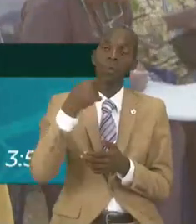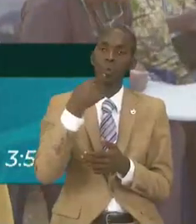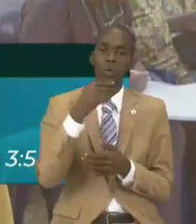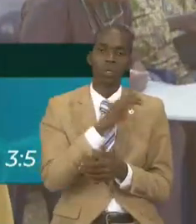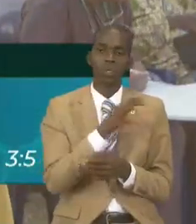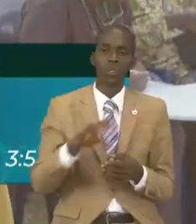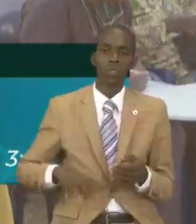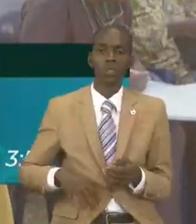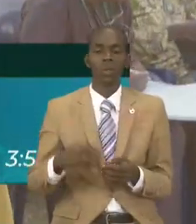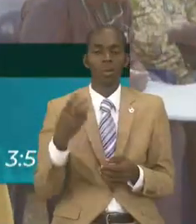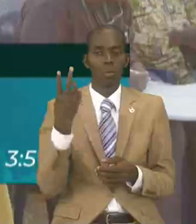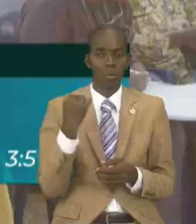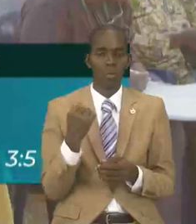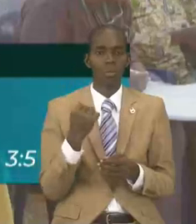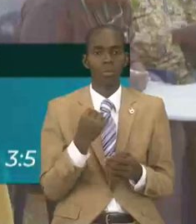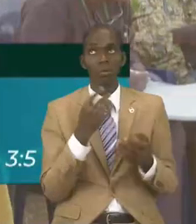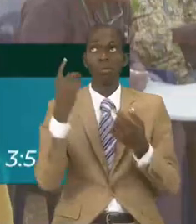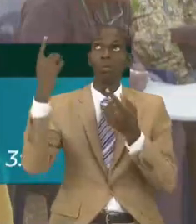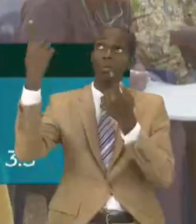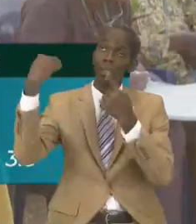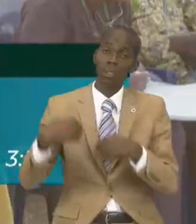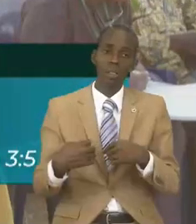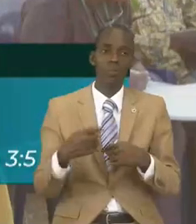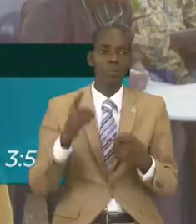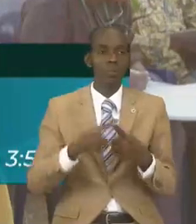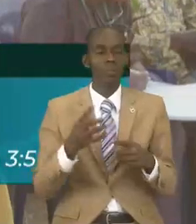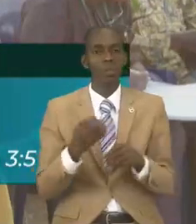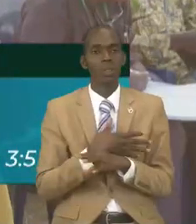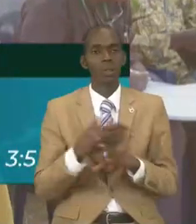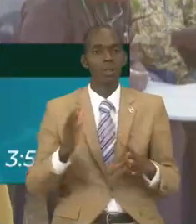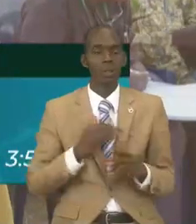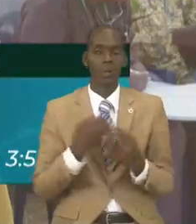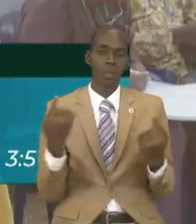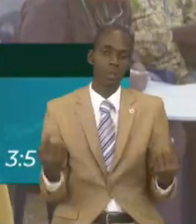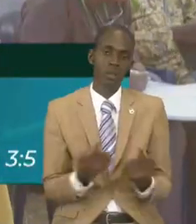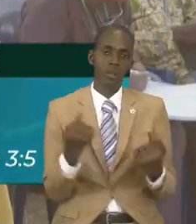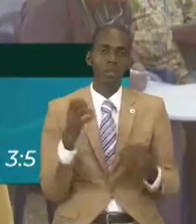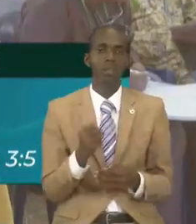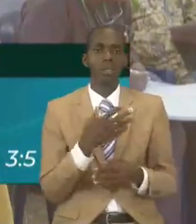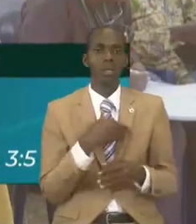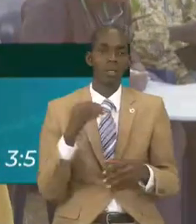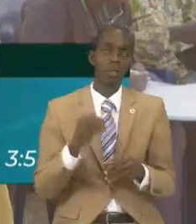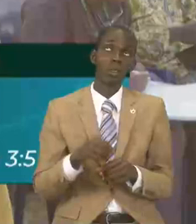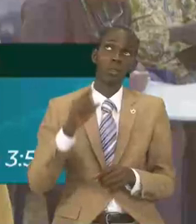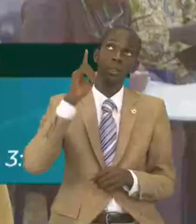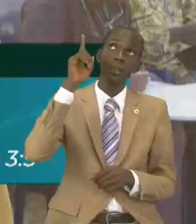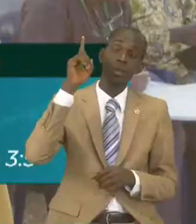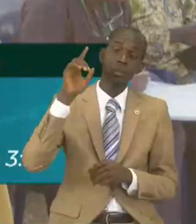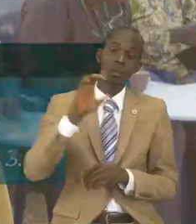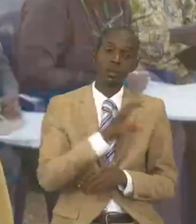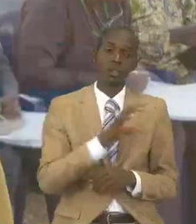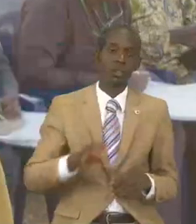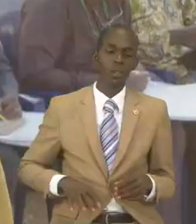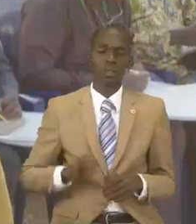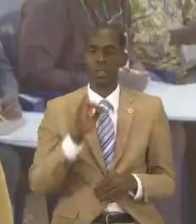Or, vous le savez, Jésus a paru pour ôter les péchés. Et il n'y a point en